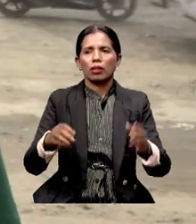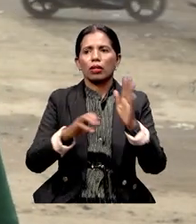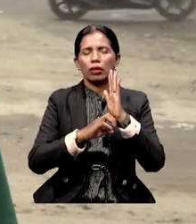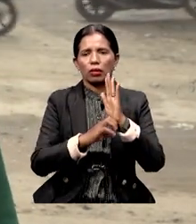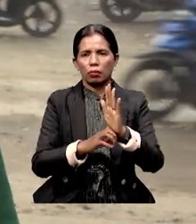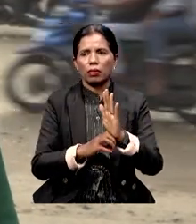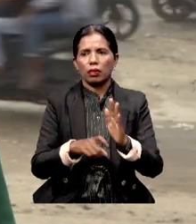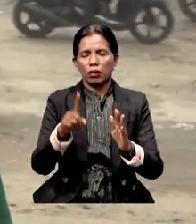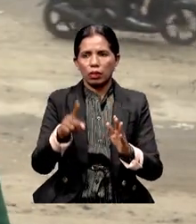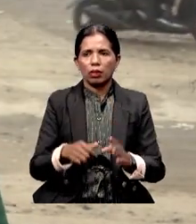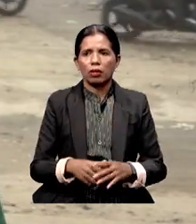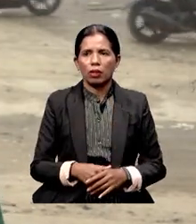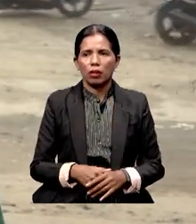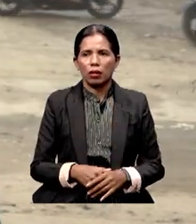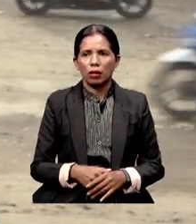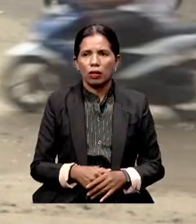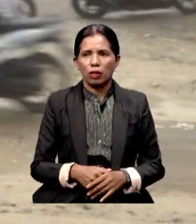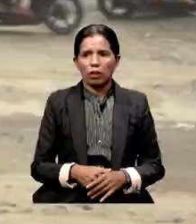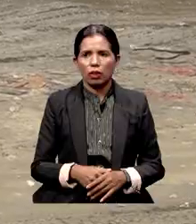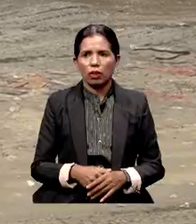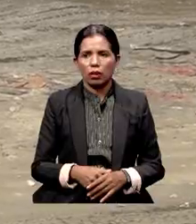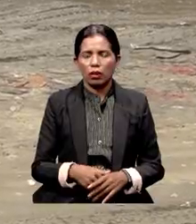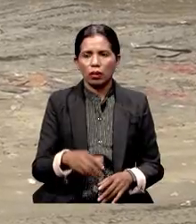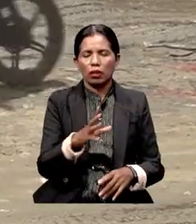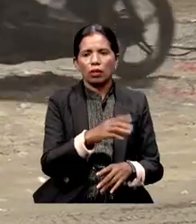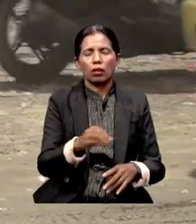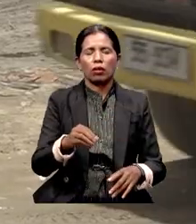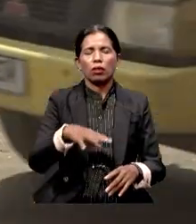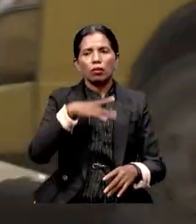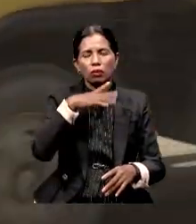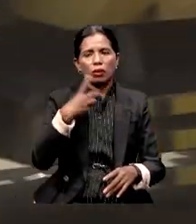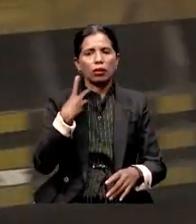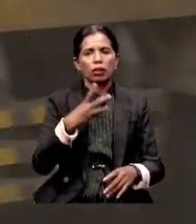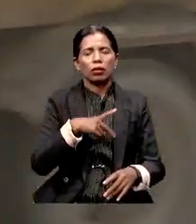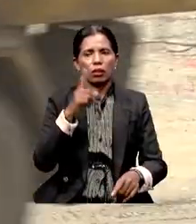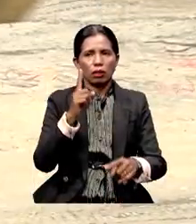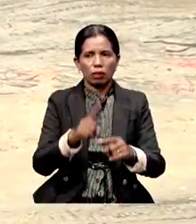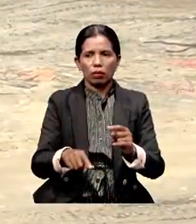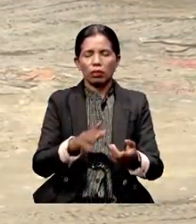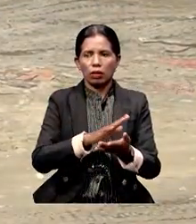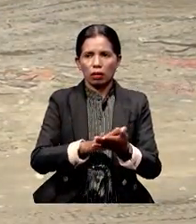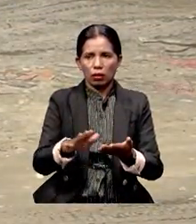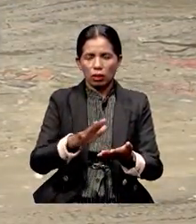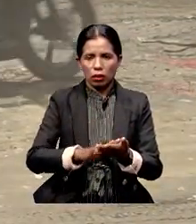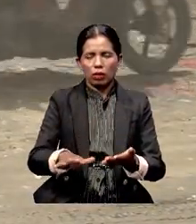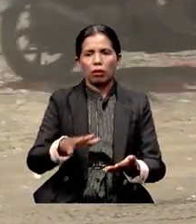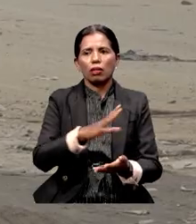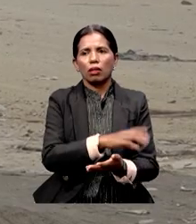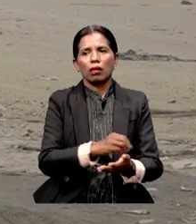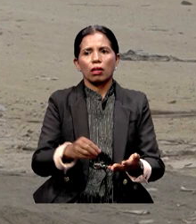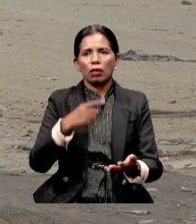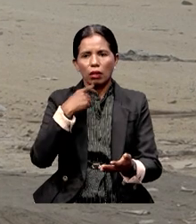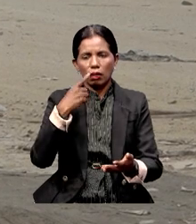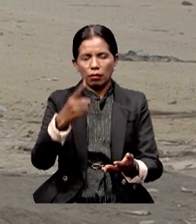hanesan hanesan fuero lalar karik ita la bele dunit malalar ita tengi hamos mer fuer ne atau dar ne bele